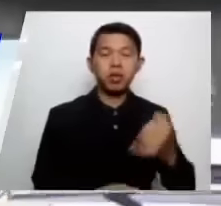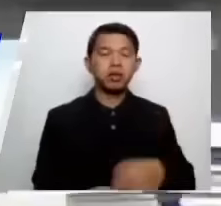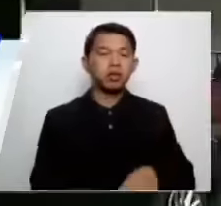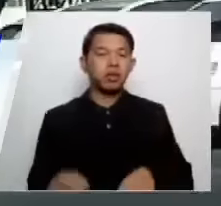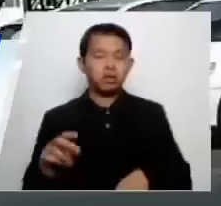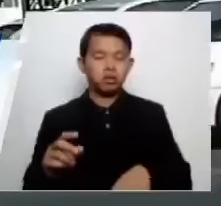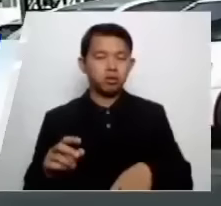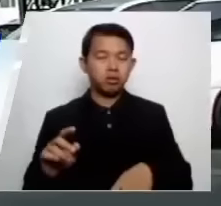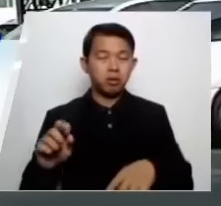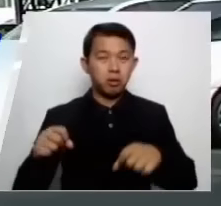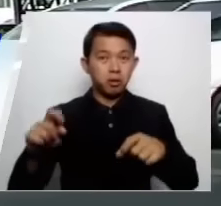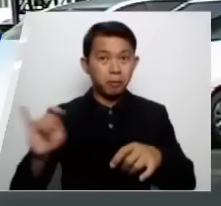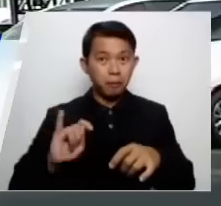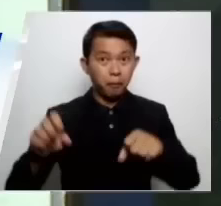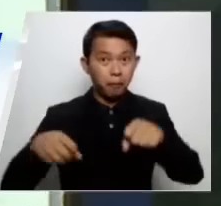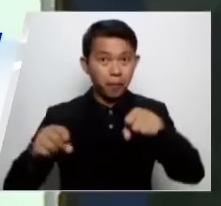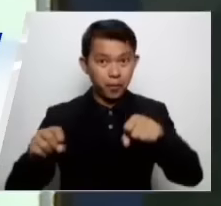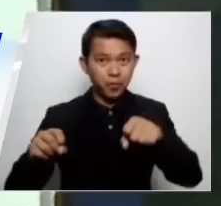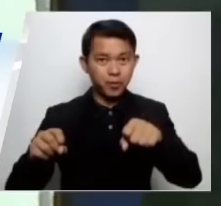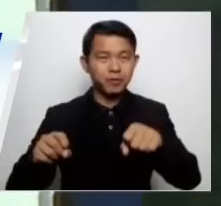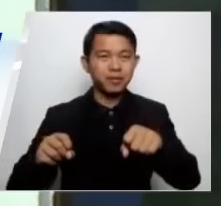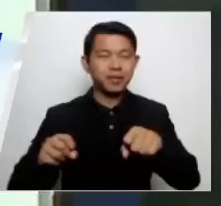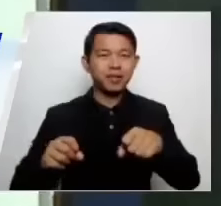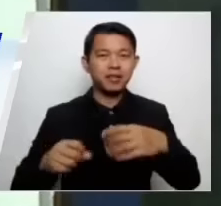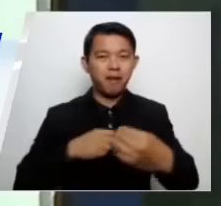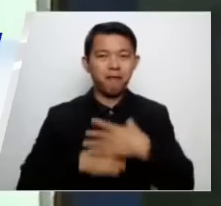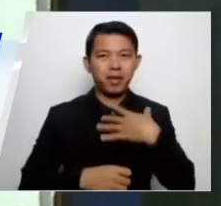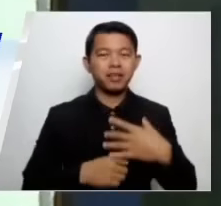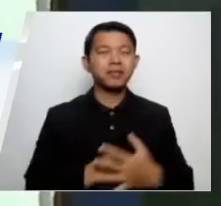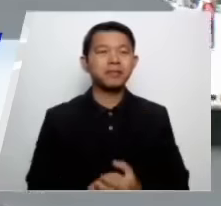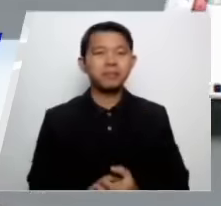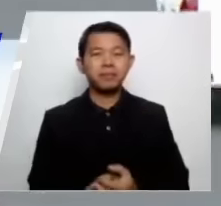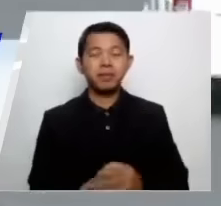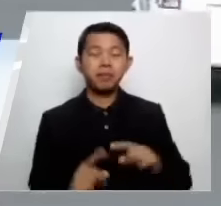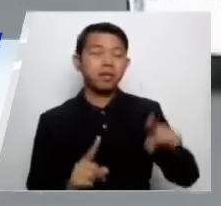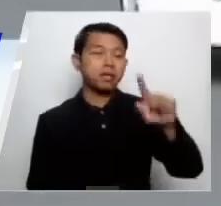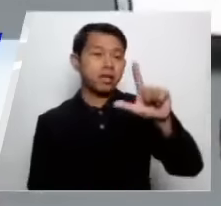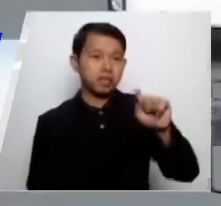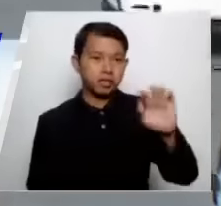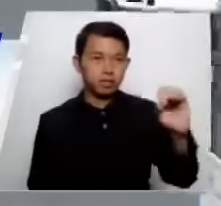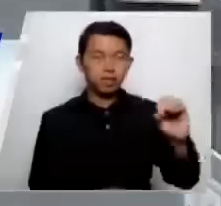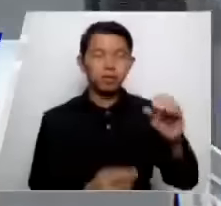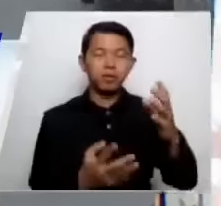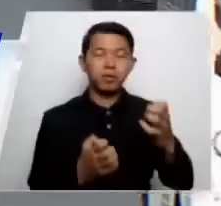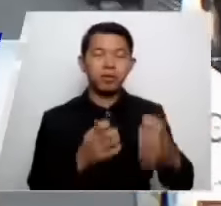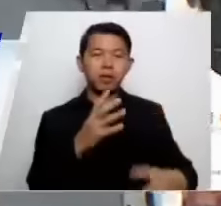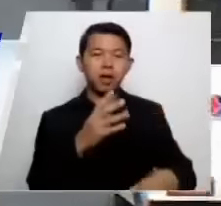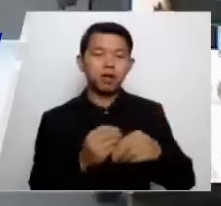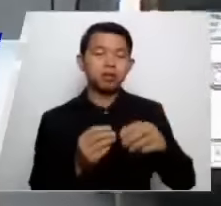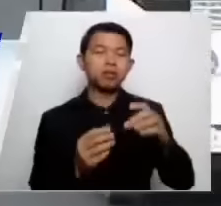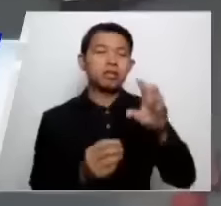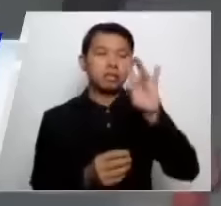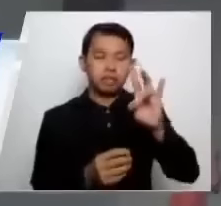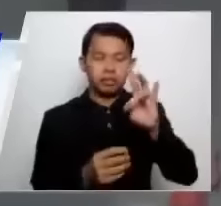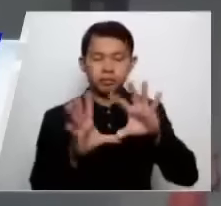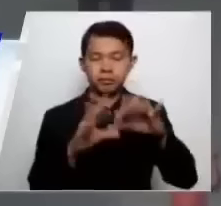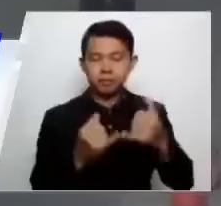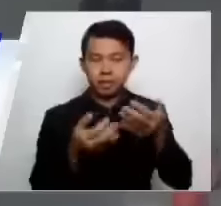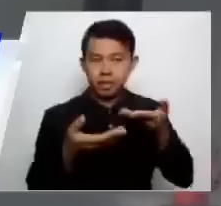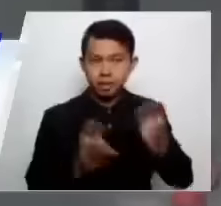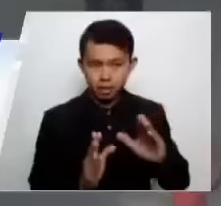kita. Pero gusto pang dagdagan ng LTO ng hanggang 7 pang kumpanya ang kasalukuyang 3 pinapayagang mamasada sa ilalim